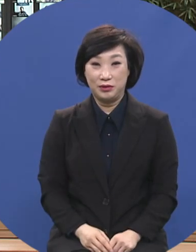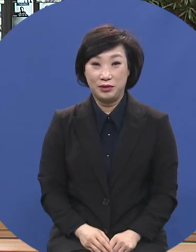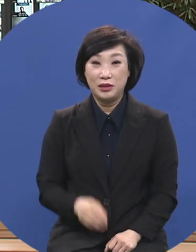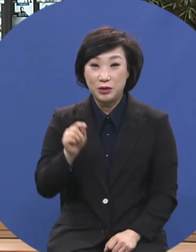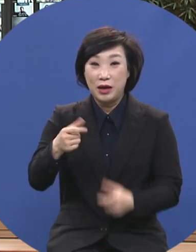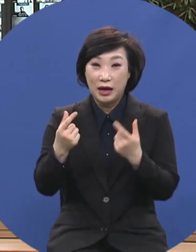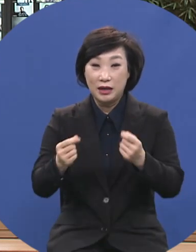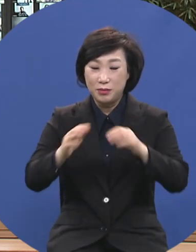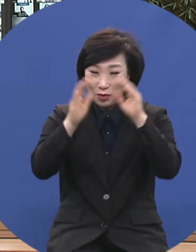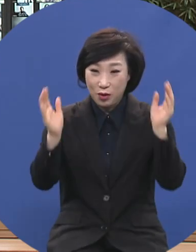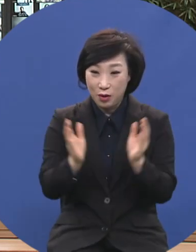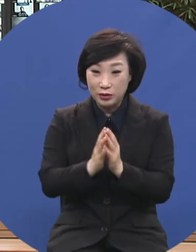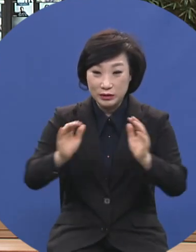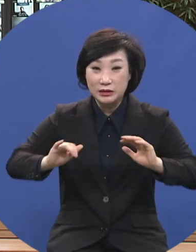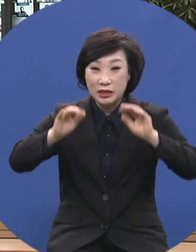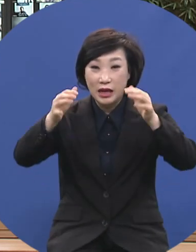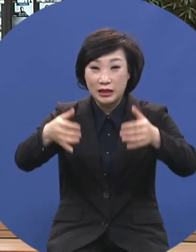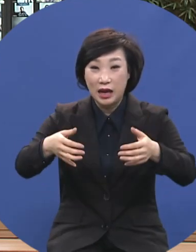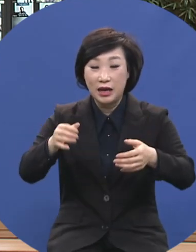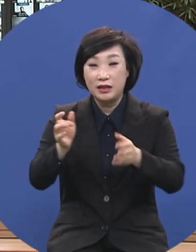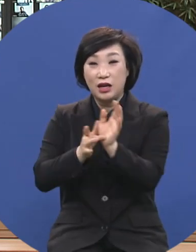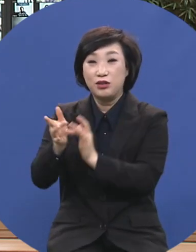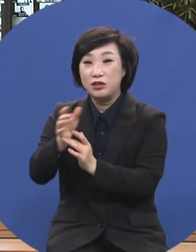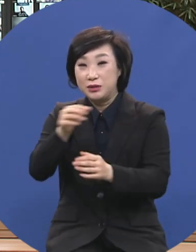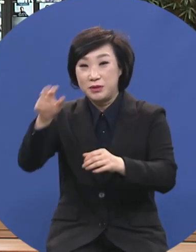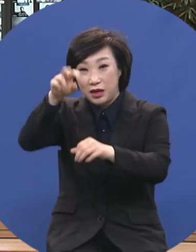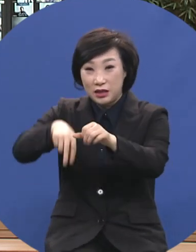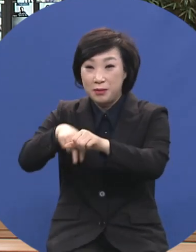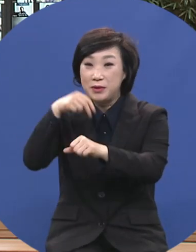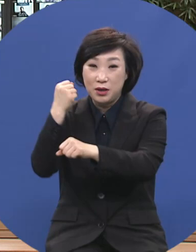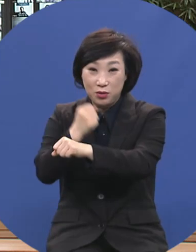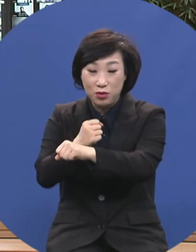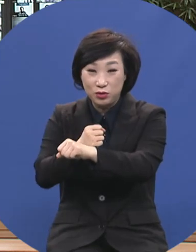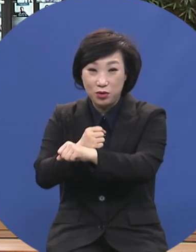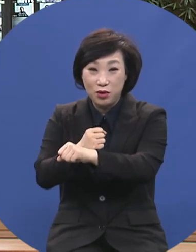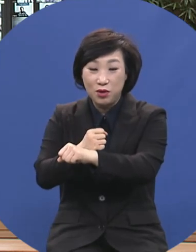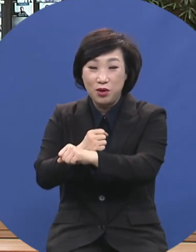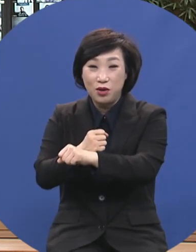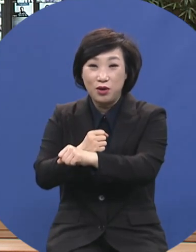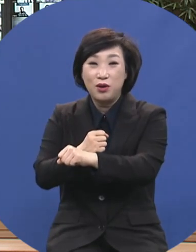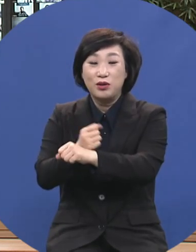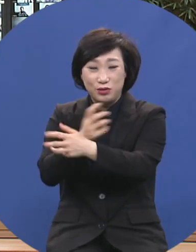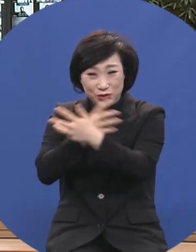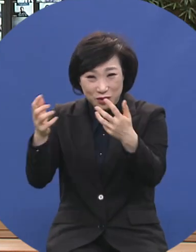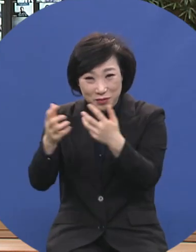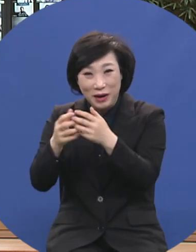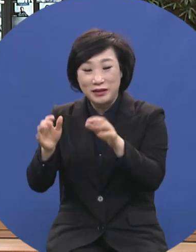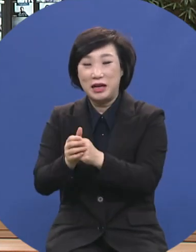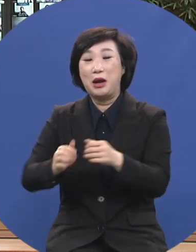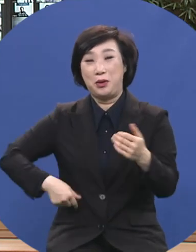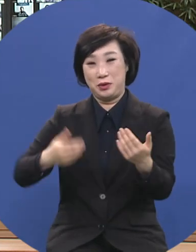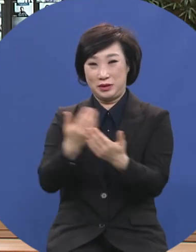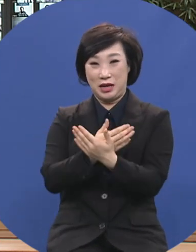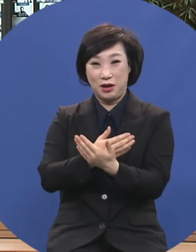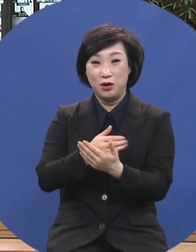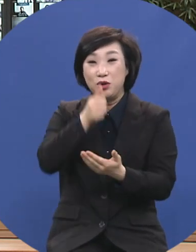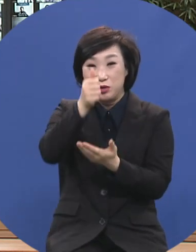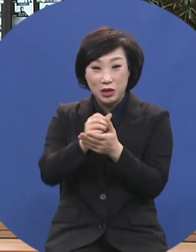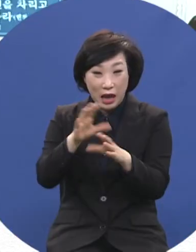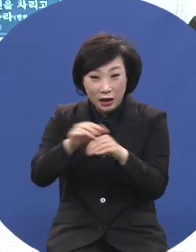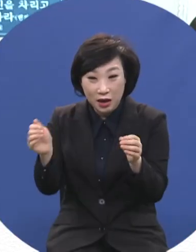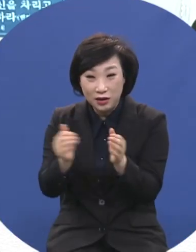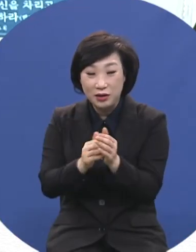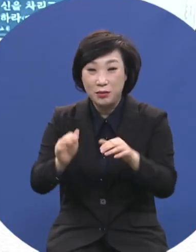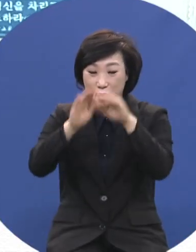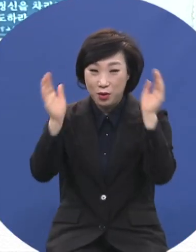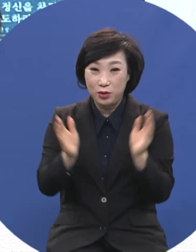이렇게 온 세계가 그 십자가의 피의 공로에 풍덩 빠져 회개해서 죄를 소멸시키고